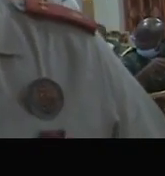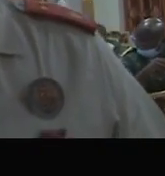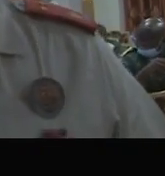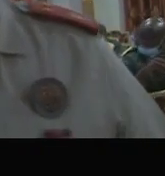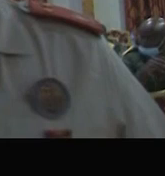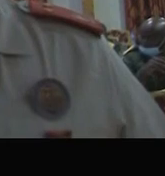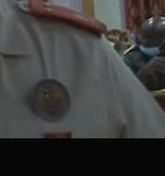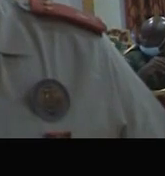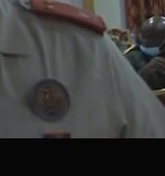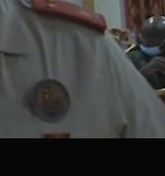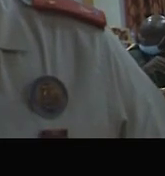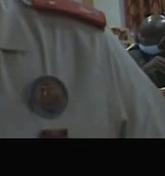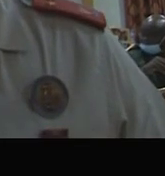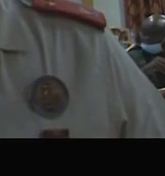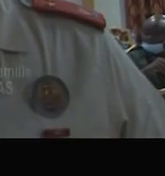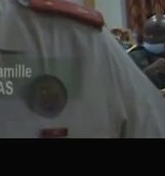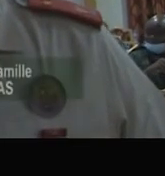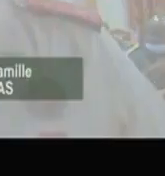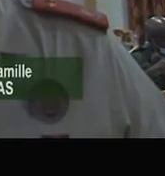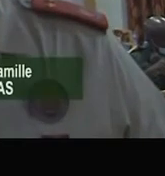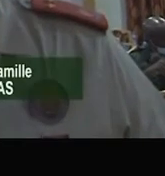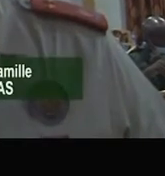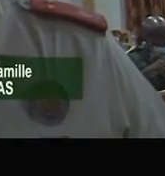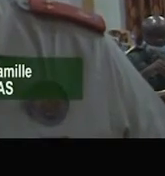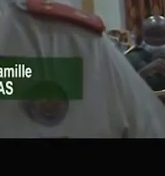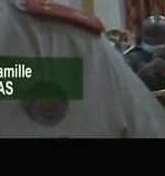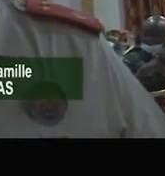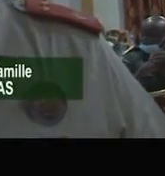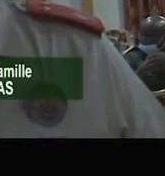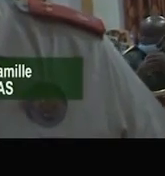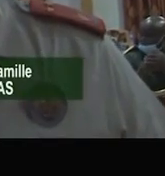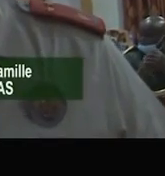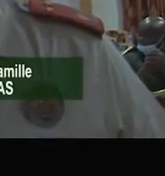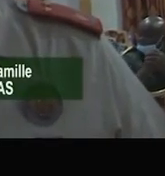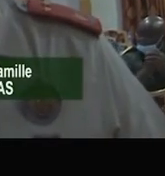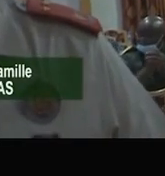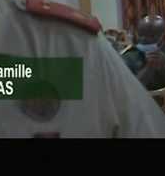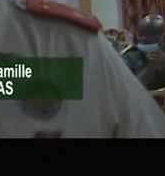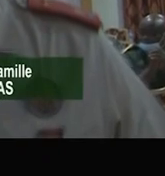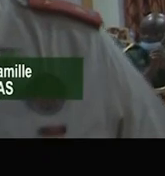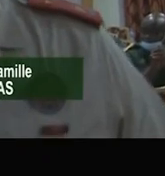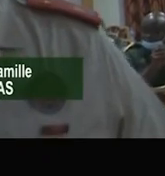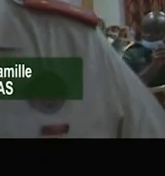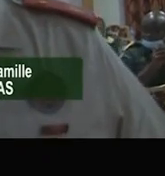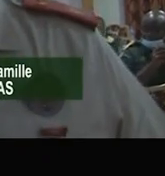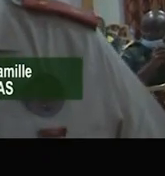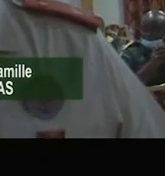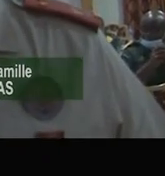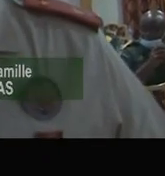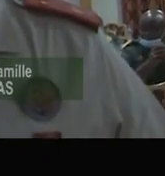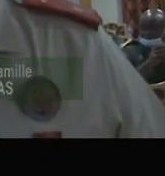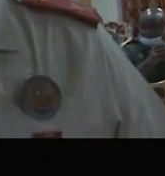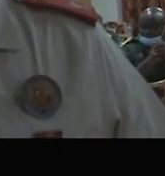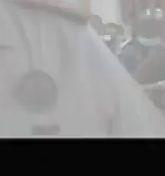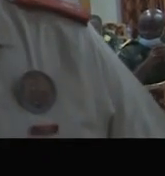axée sur les résultats, parce que ça permettra au finish de la formation, nous puissions amener un plus,